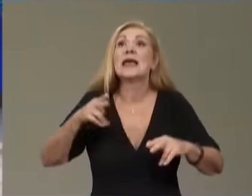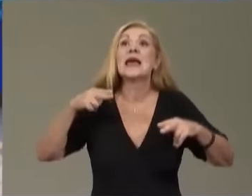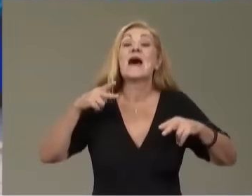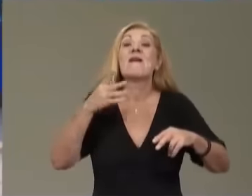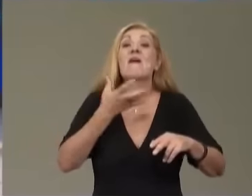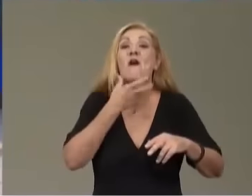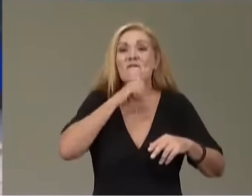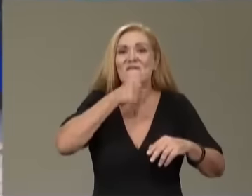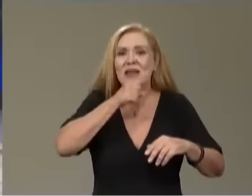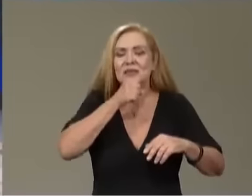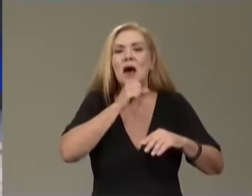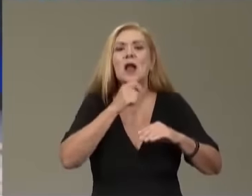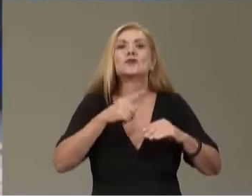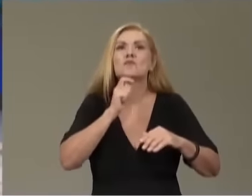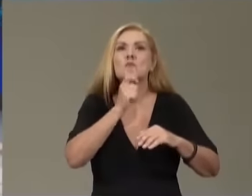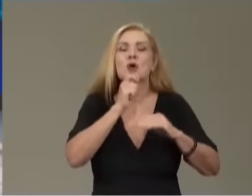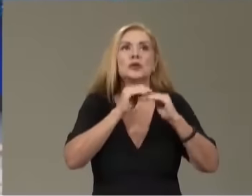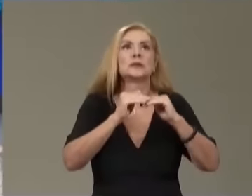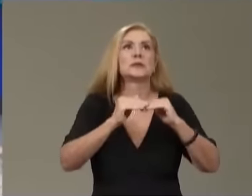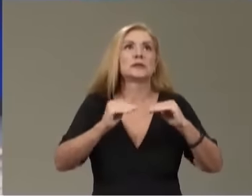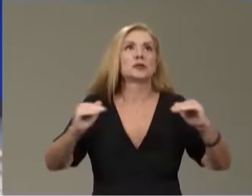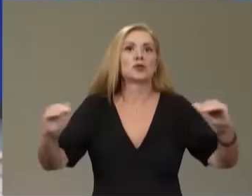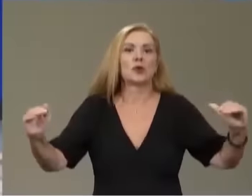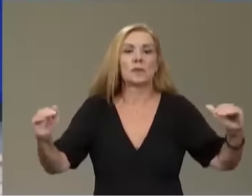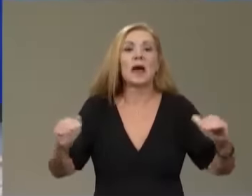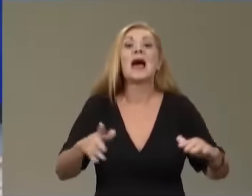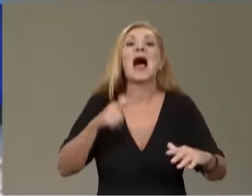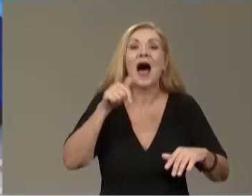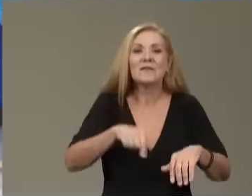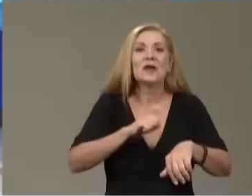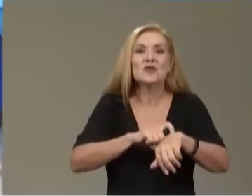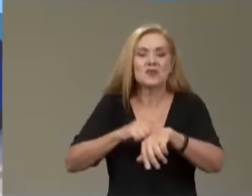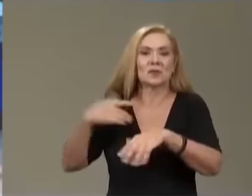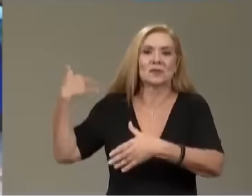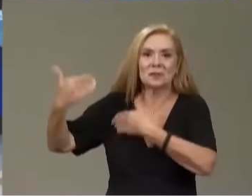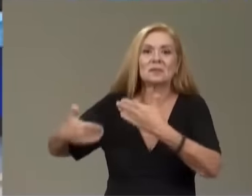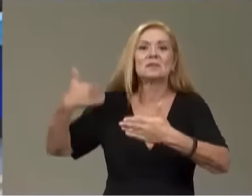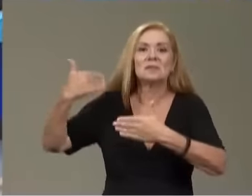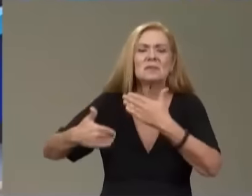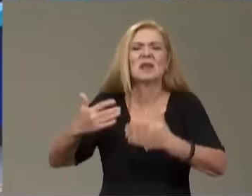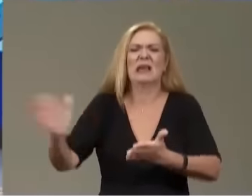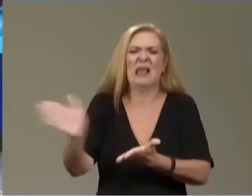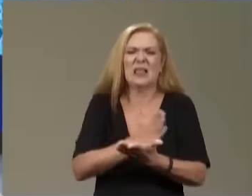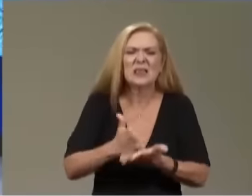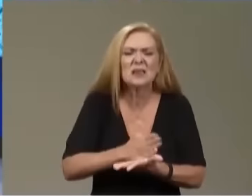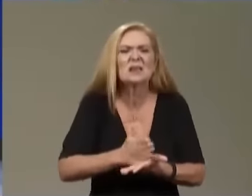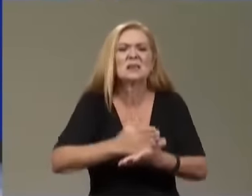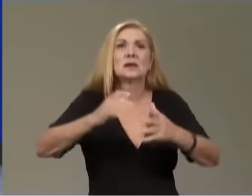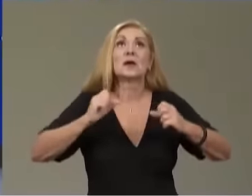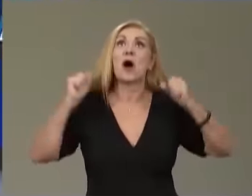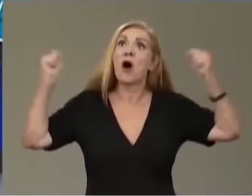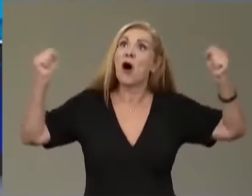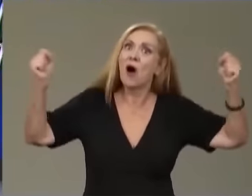Βενιζέλος. Και αυτήν τη διαχρονική αλληλουχία καταστροφών και